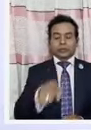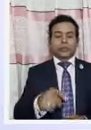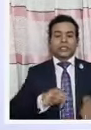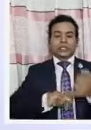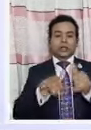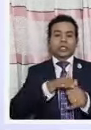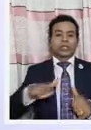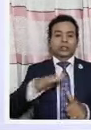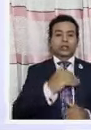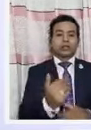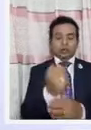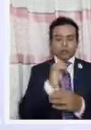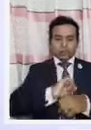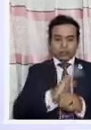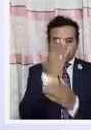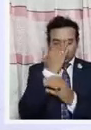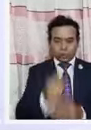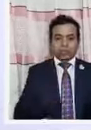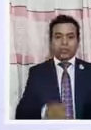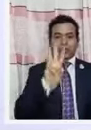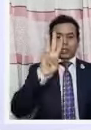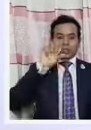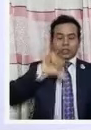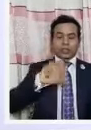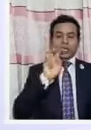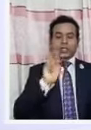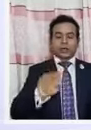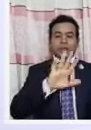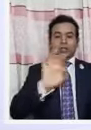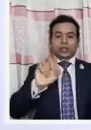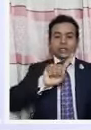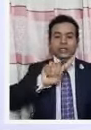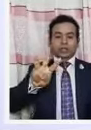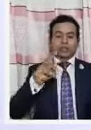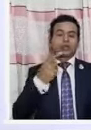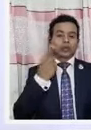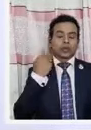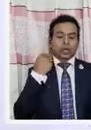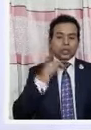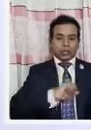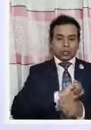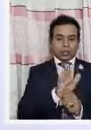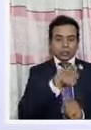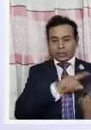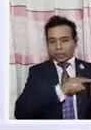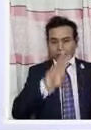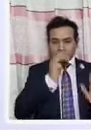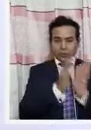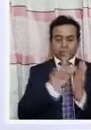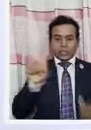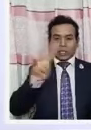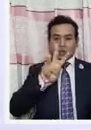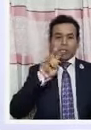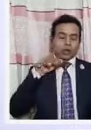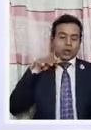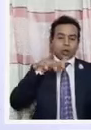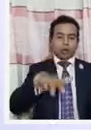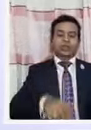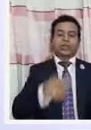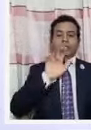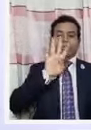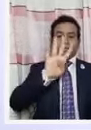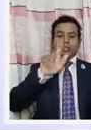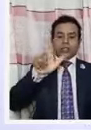এবং ক্যান্টনমেন্ট রেলওয়ে স্টেশনে। দক্ষিণ পূর্ব এশিয়া 24 ঘন্টায় শনাক্ত হয়েছে 39,513 জন, এ